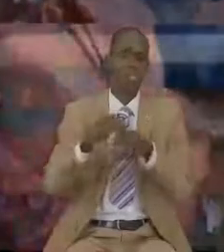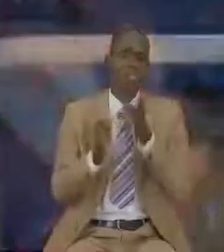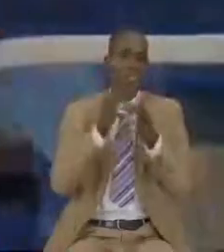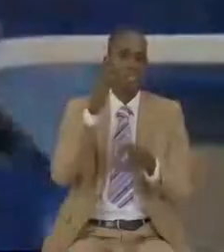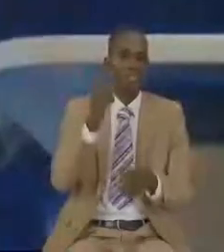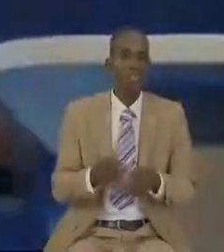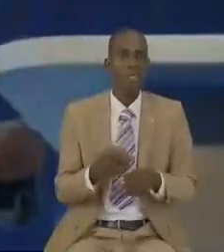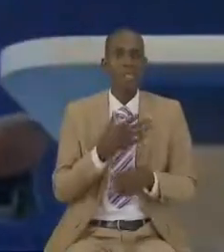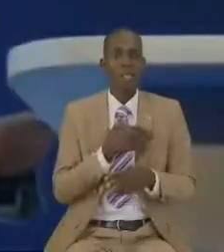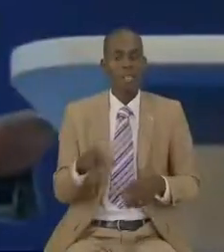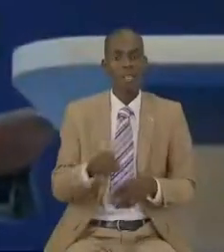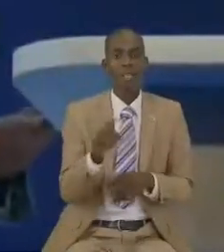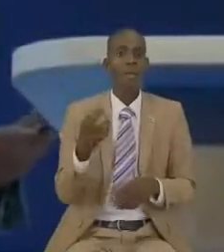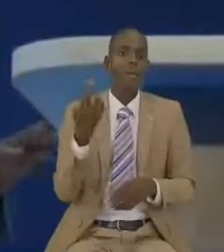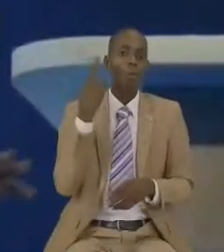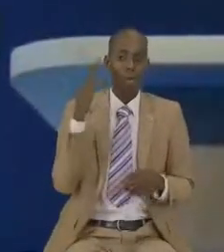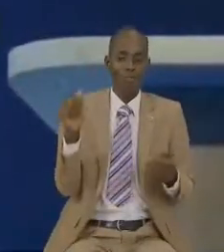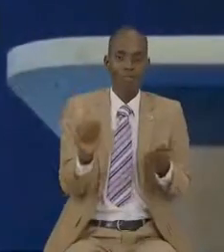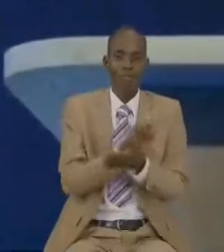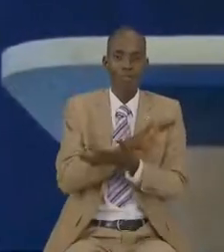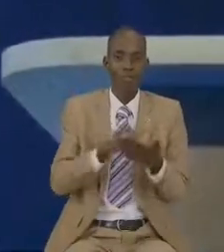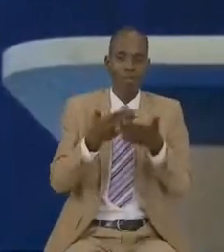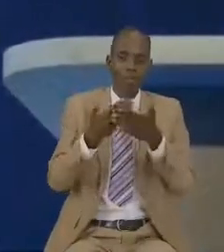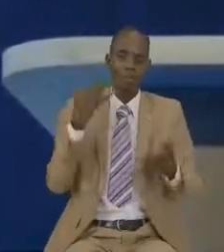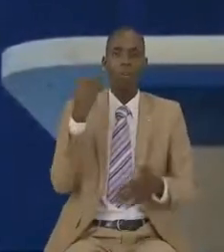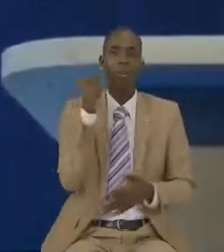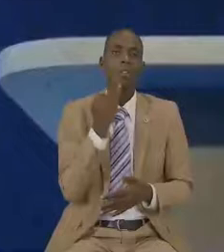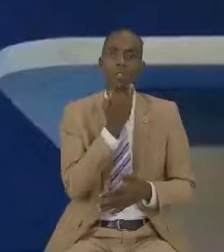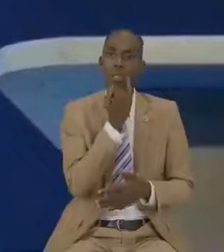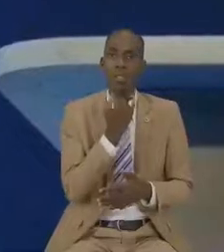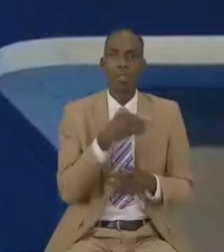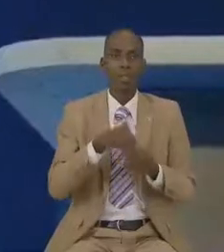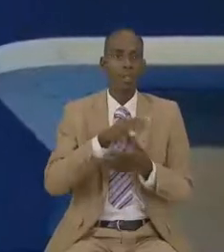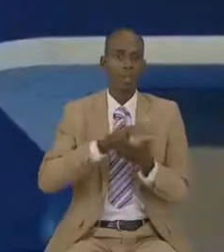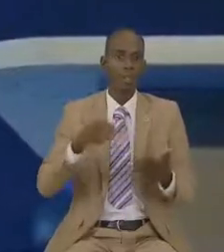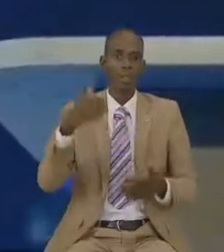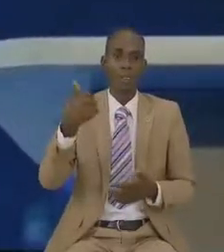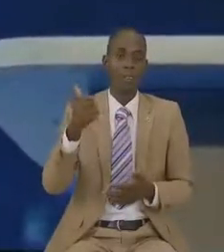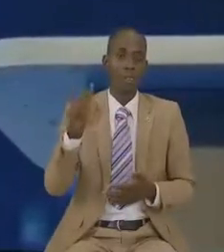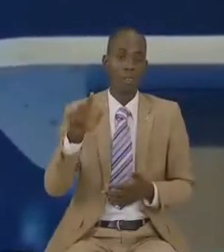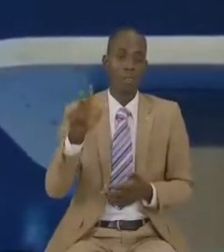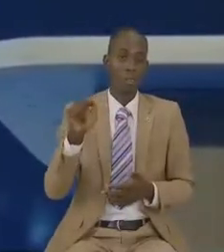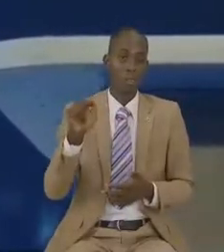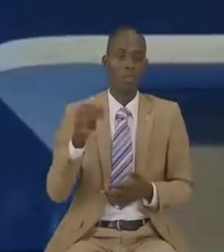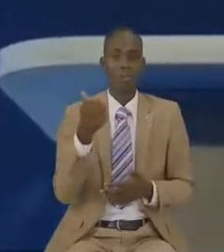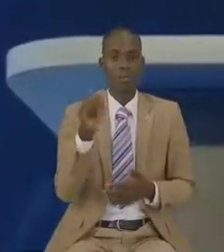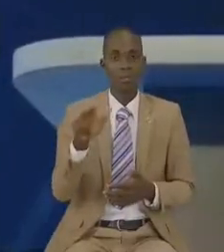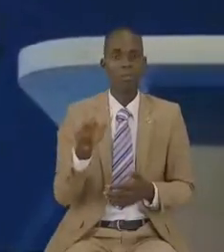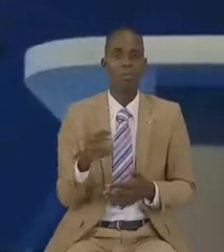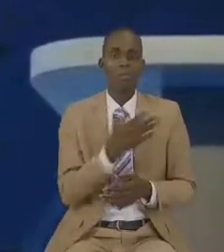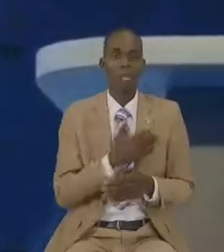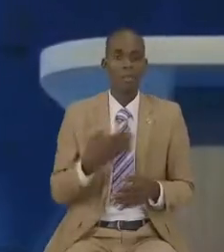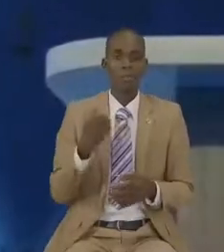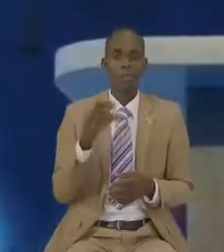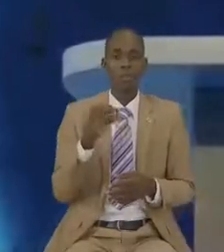fut battu devant Israël. Verset 13. Ainsi les Philistins furent